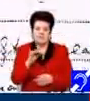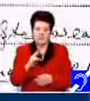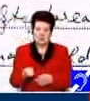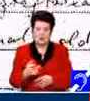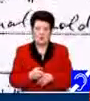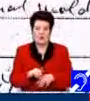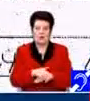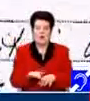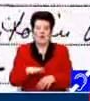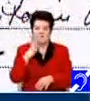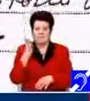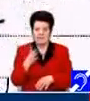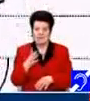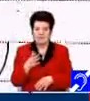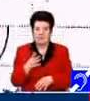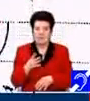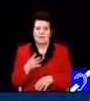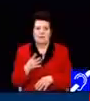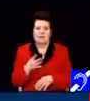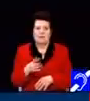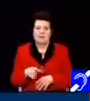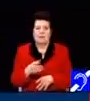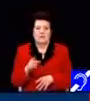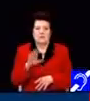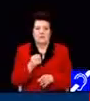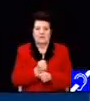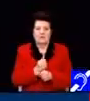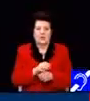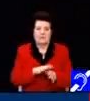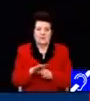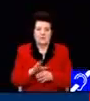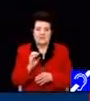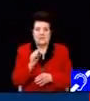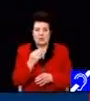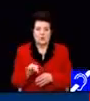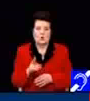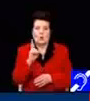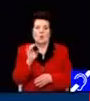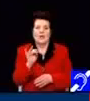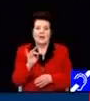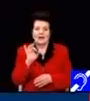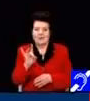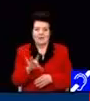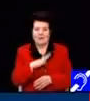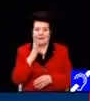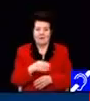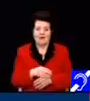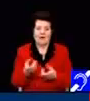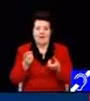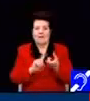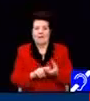moment se afla la Kiev, era la Universitatea din Kiev, făcea medicina. Iar Sergiu era curierul care lega Chișinău cu